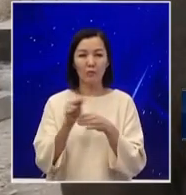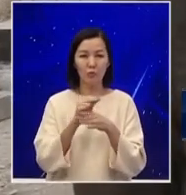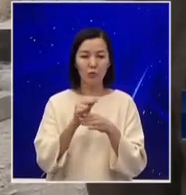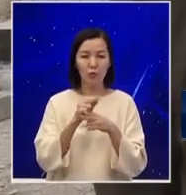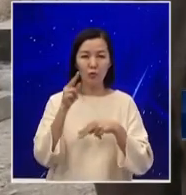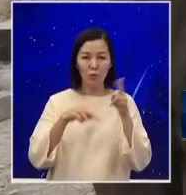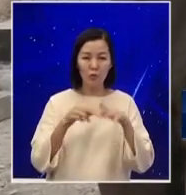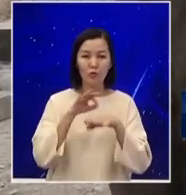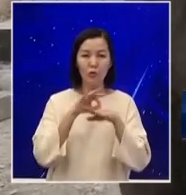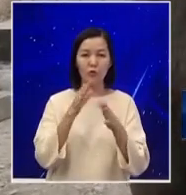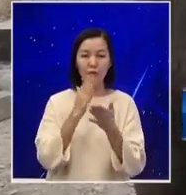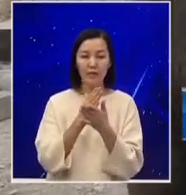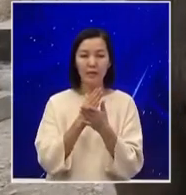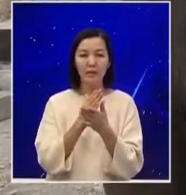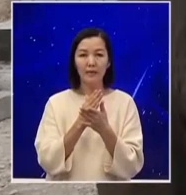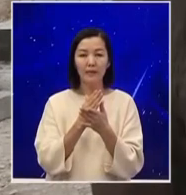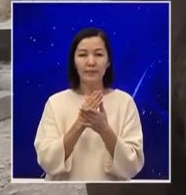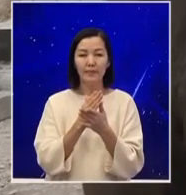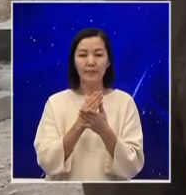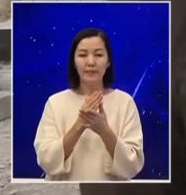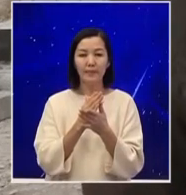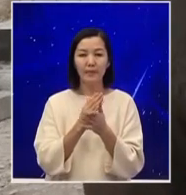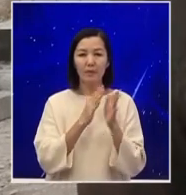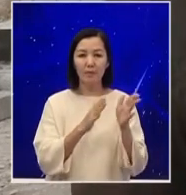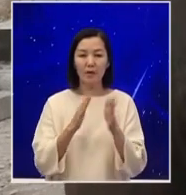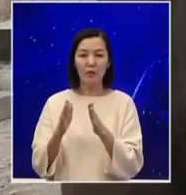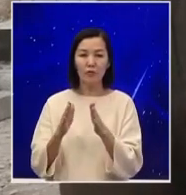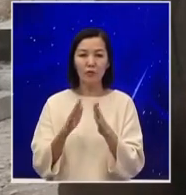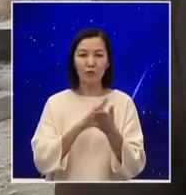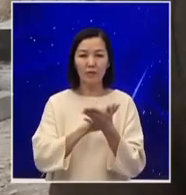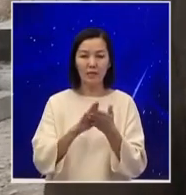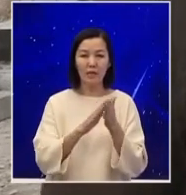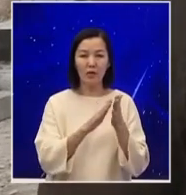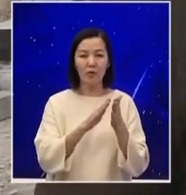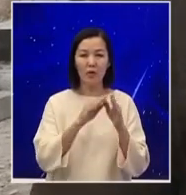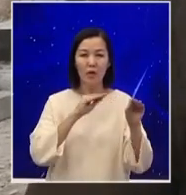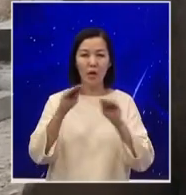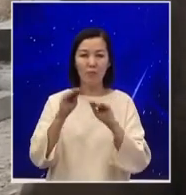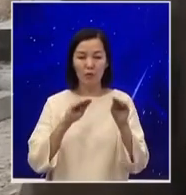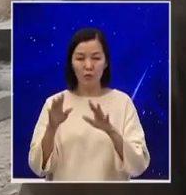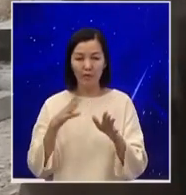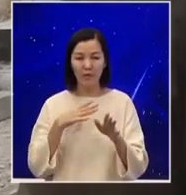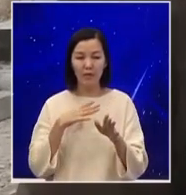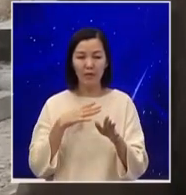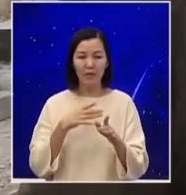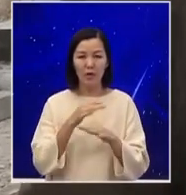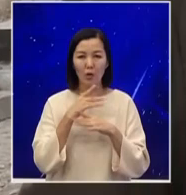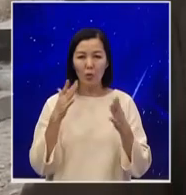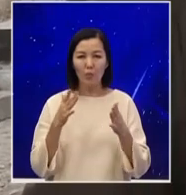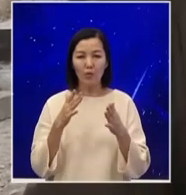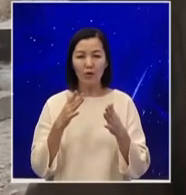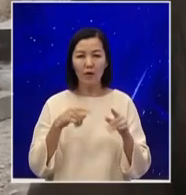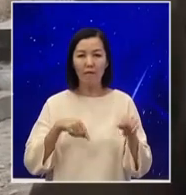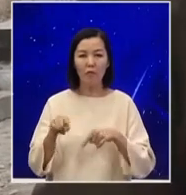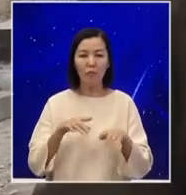Енді мына қалған жұмыстардың бәрі мына благоустройство. Бұл жерде көп жаңағы